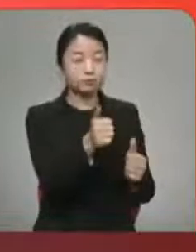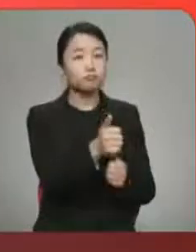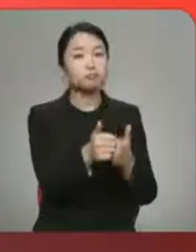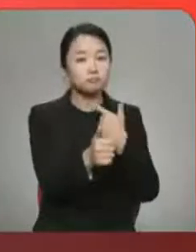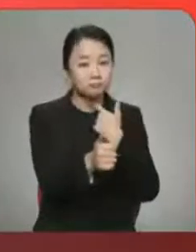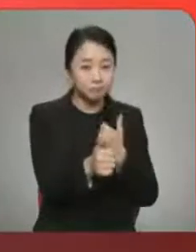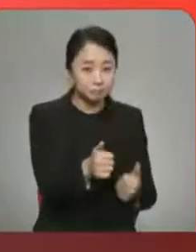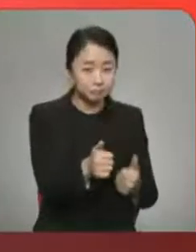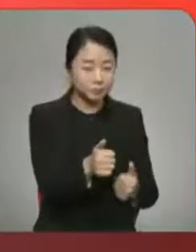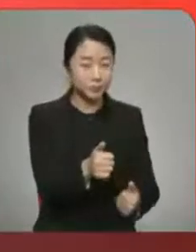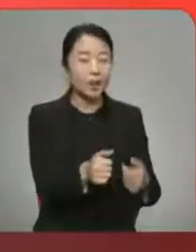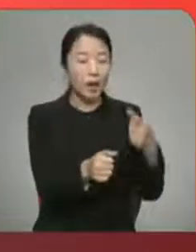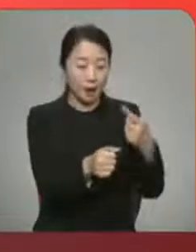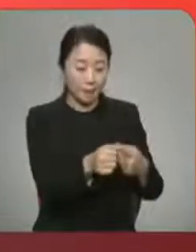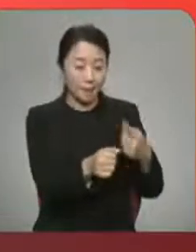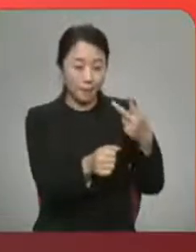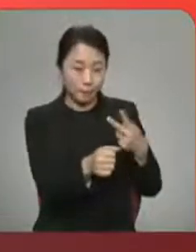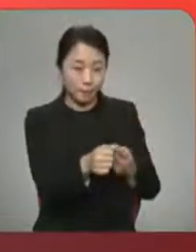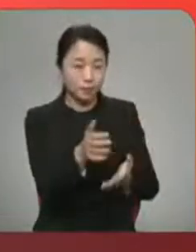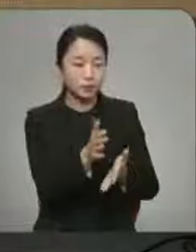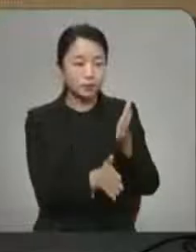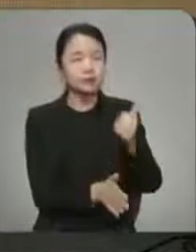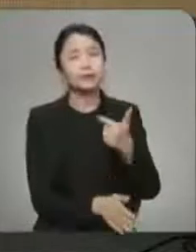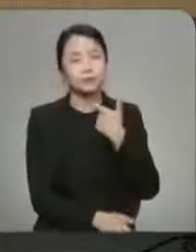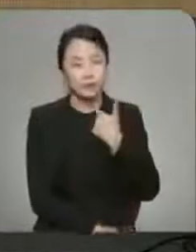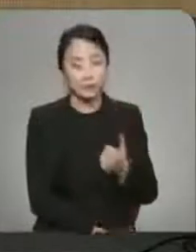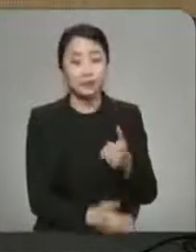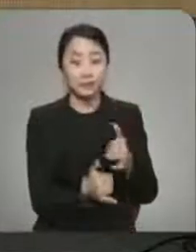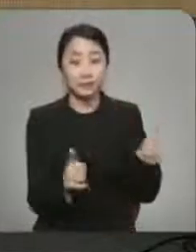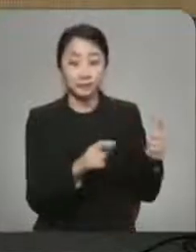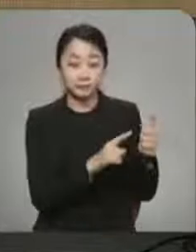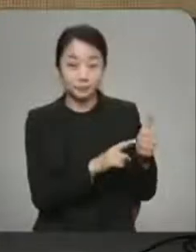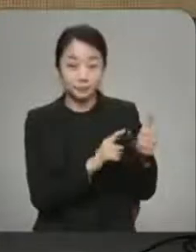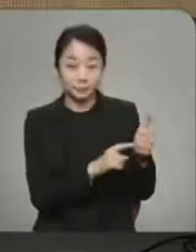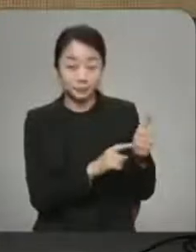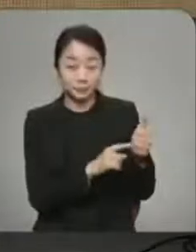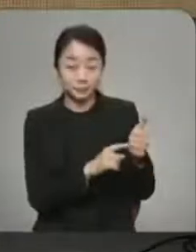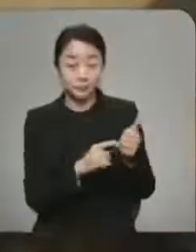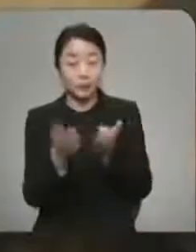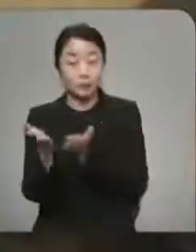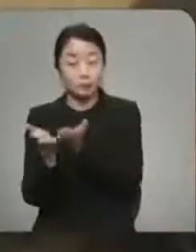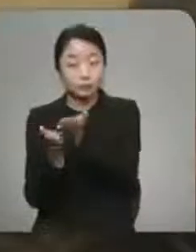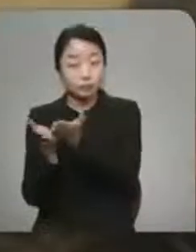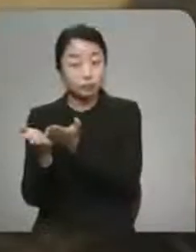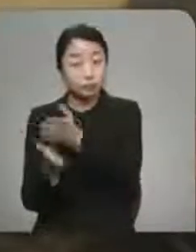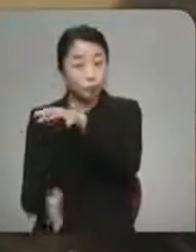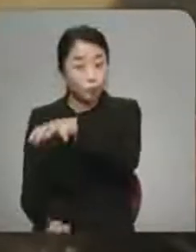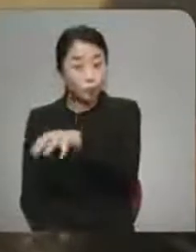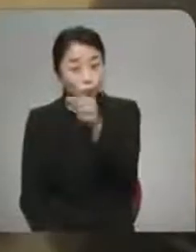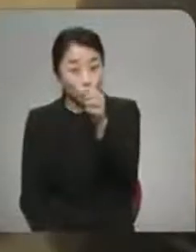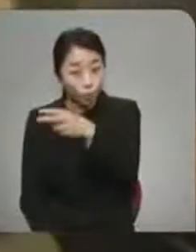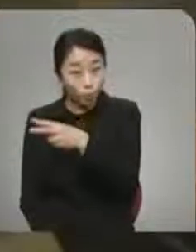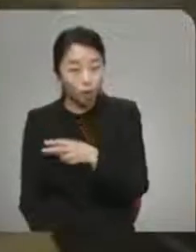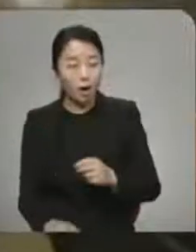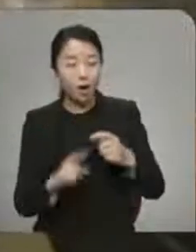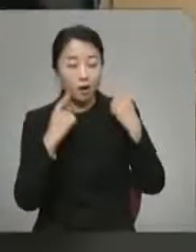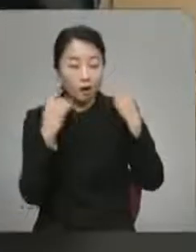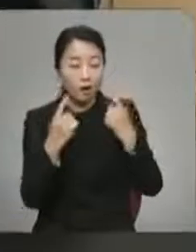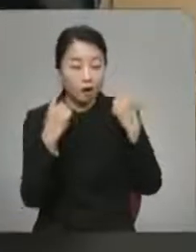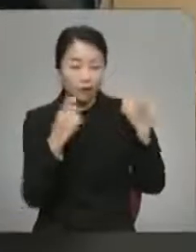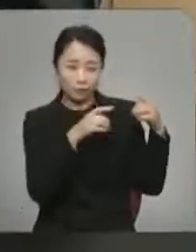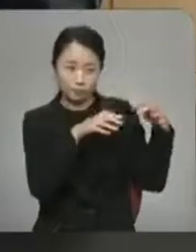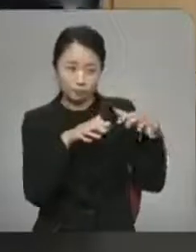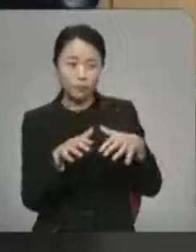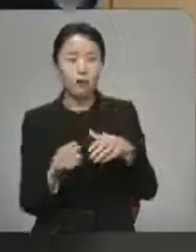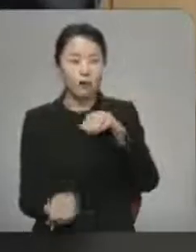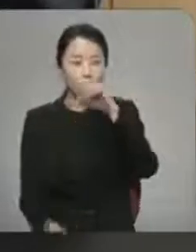민선 6개와 7 기동 의장의 당선됐습니다 북방 경제 산업 물도 줘 동해안 관광 도시 육성을 대표